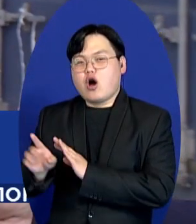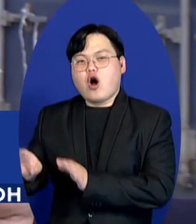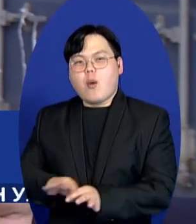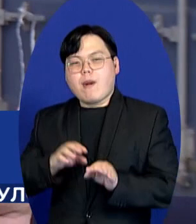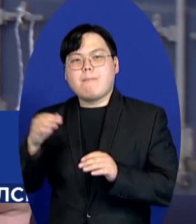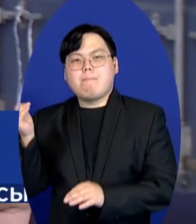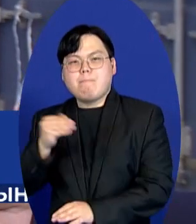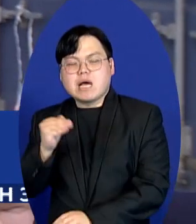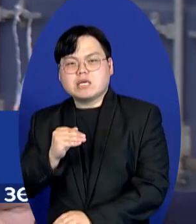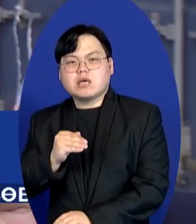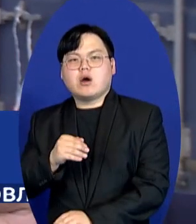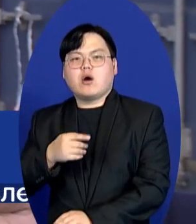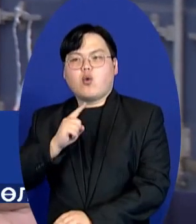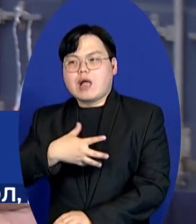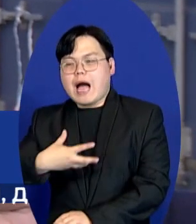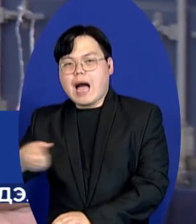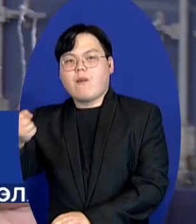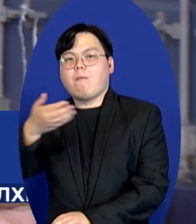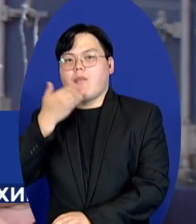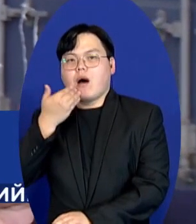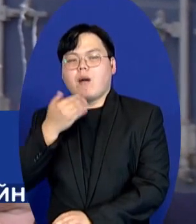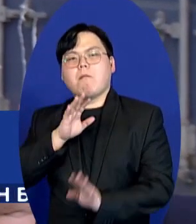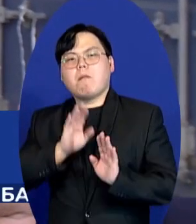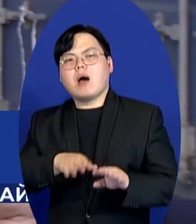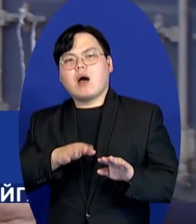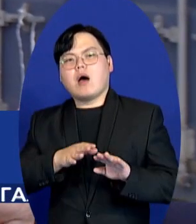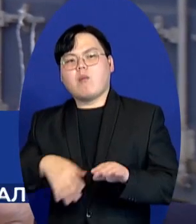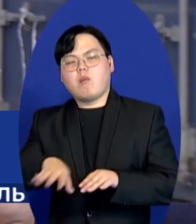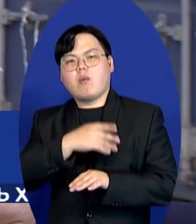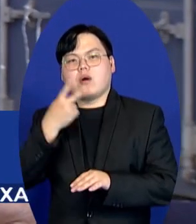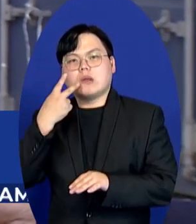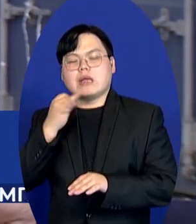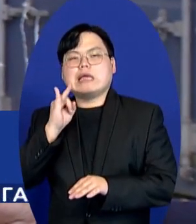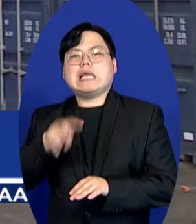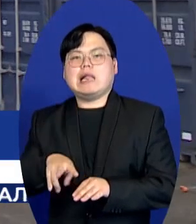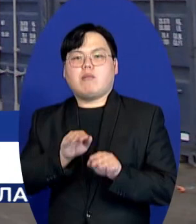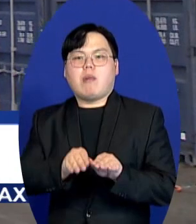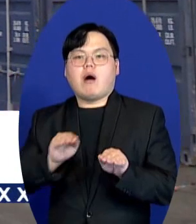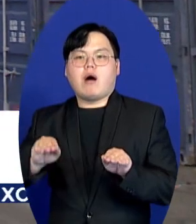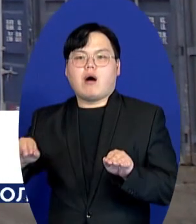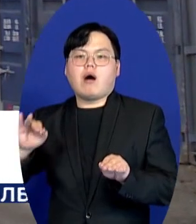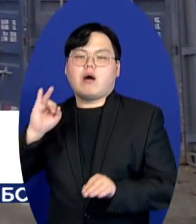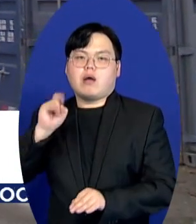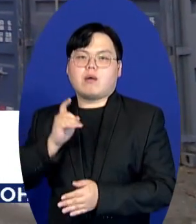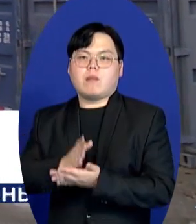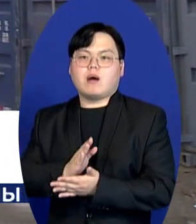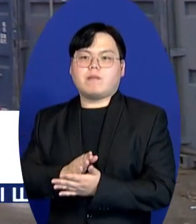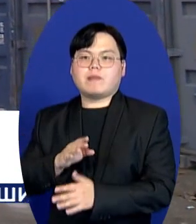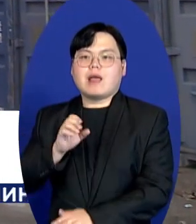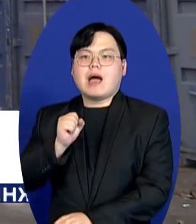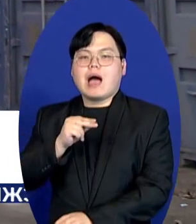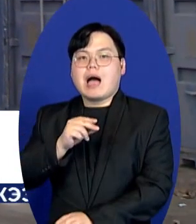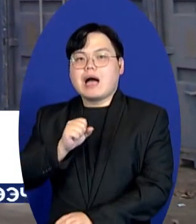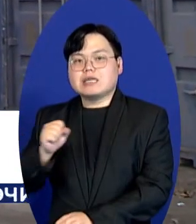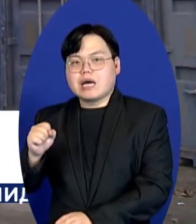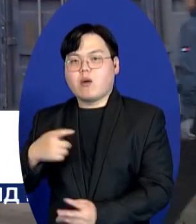автомашинтай чингэлгүүд автомашины хүлэн авах нар очиж байгаа ахгүй. Хинхэн бүгднгийн нүрн гаргаад тавьчихсан ийм байдалтай байгаад байгаа. Одоо ачаатай ирэлт ирээд